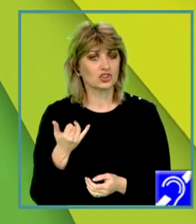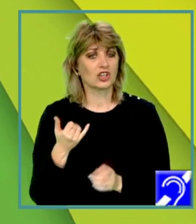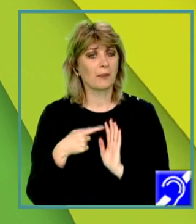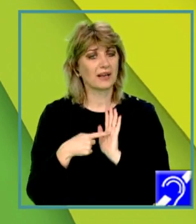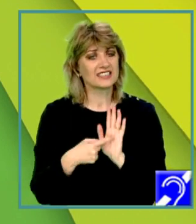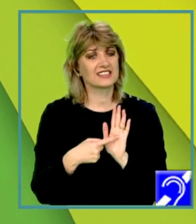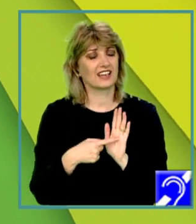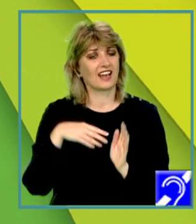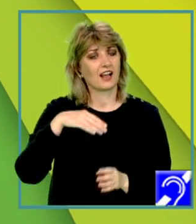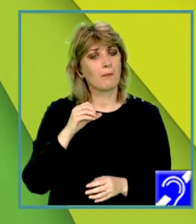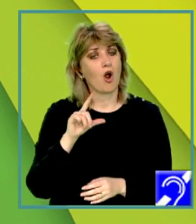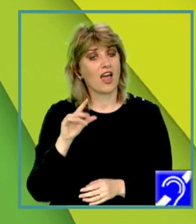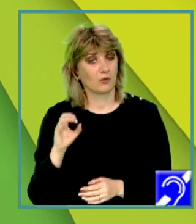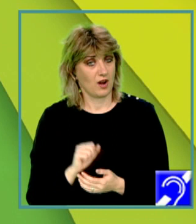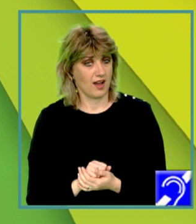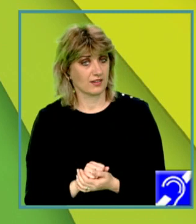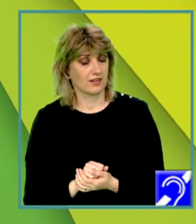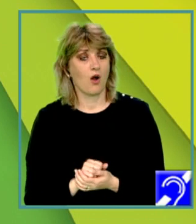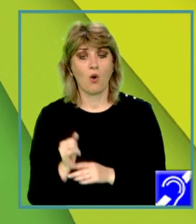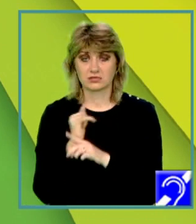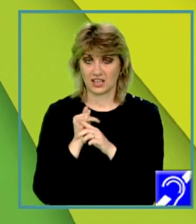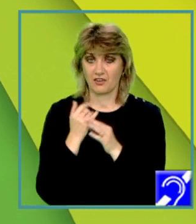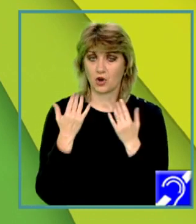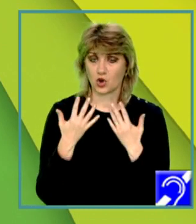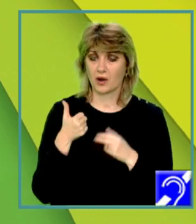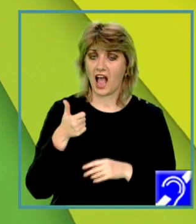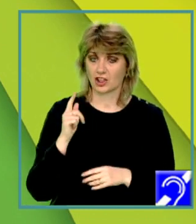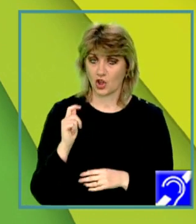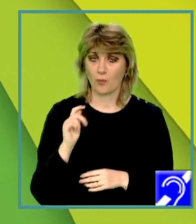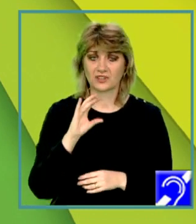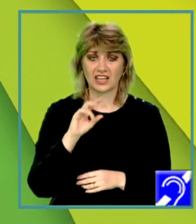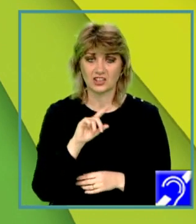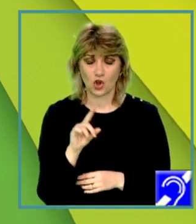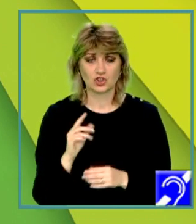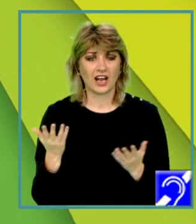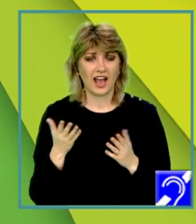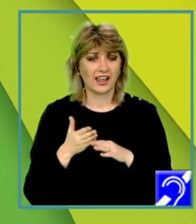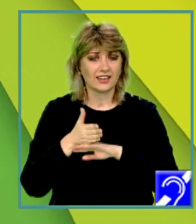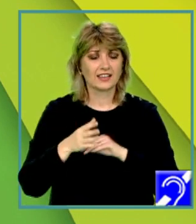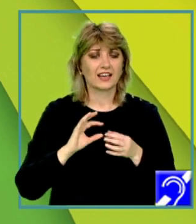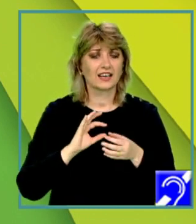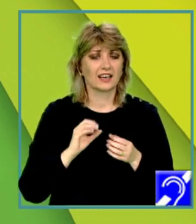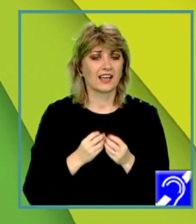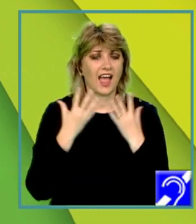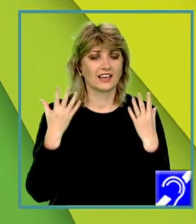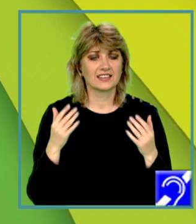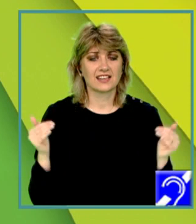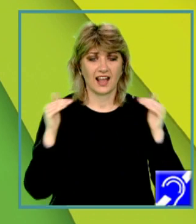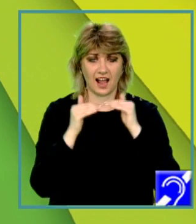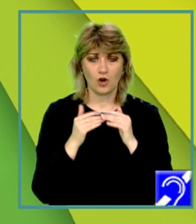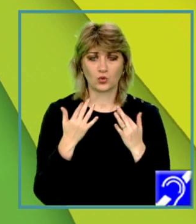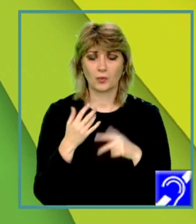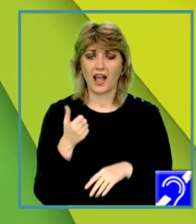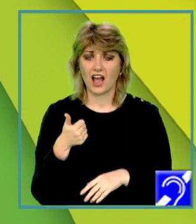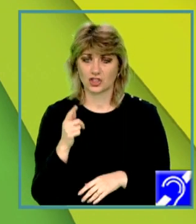reprezentarea molecular observăm că numărul atomilor de hidrogen care intră în reacție este egal cu numărul atomilor